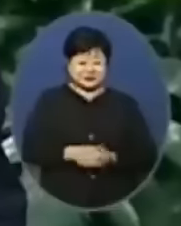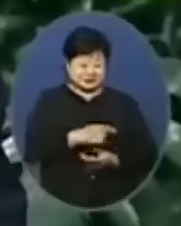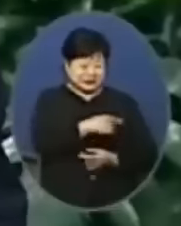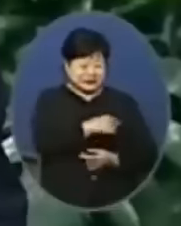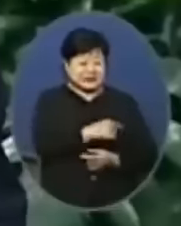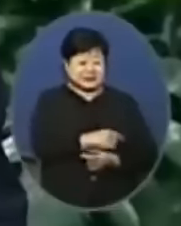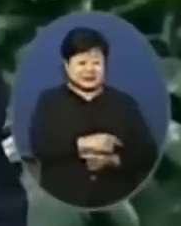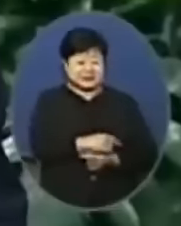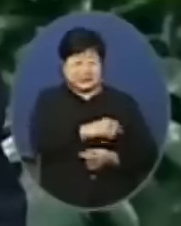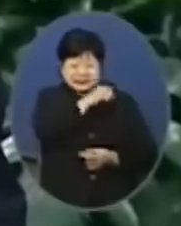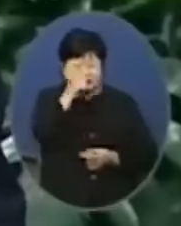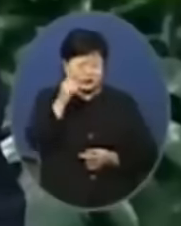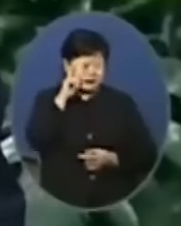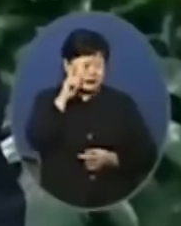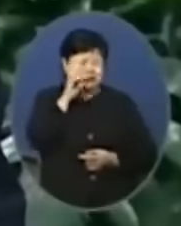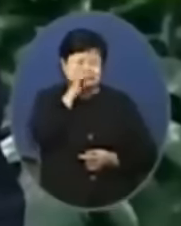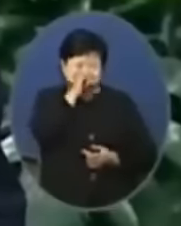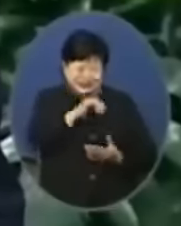얼굴에 스트레스가 많이 걸려있어요.